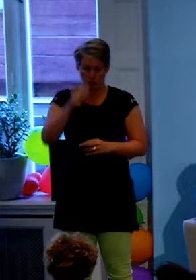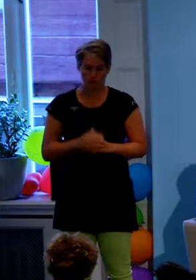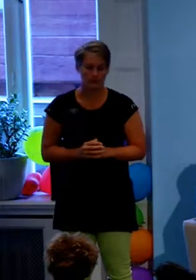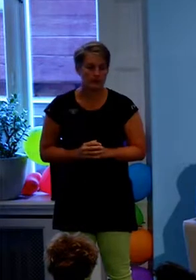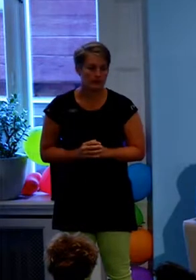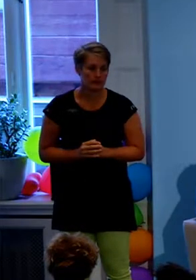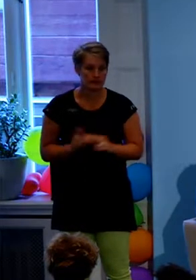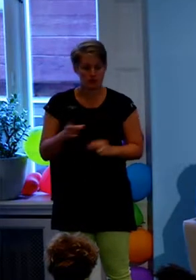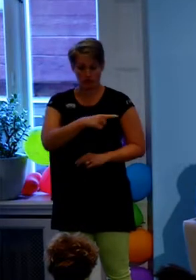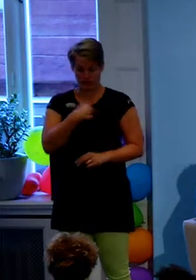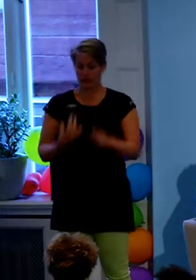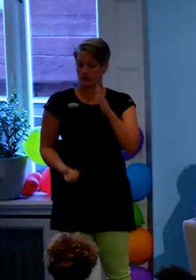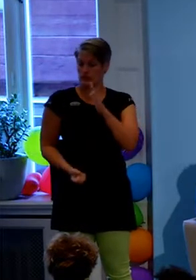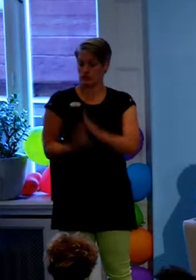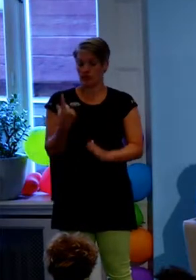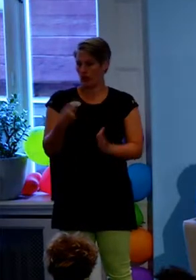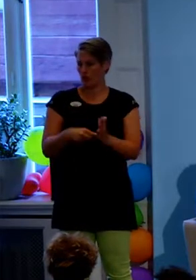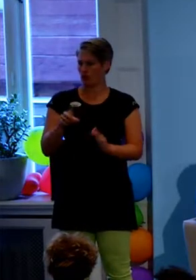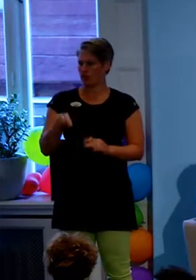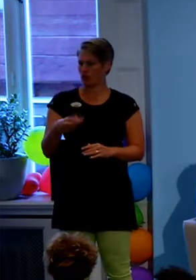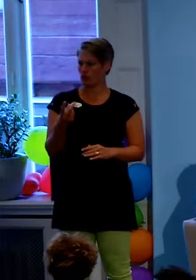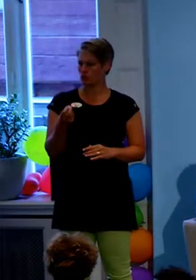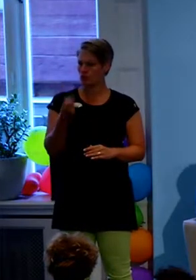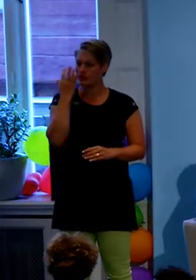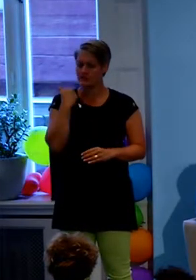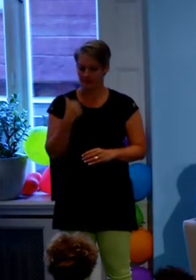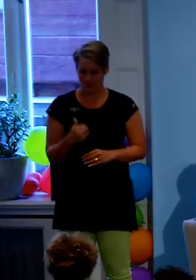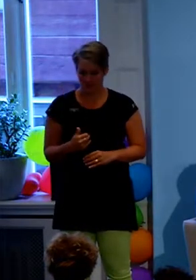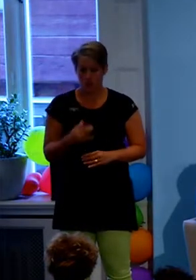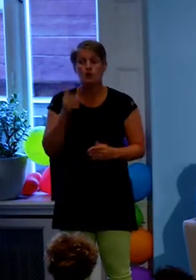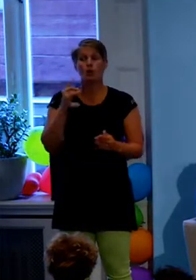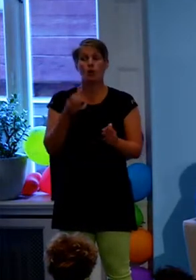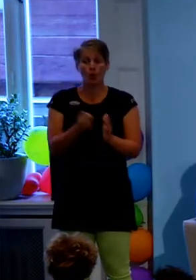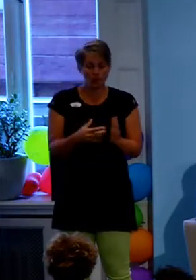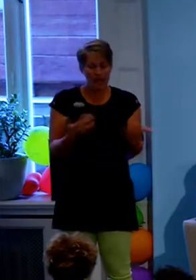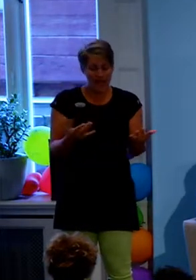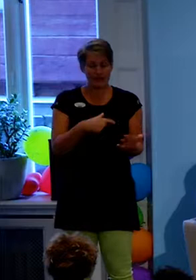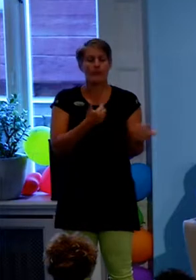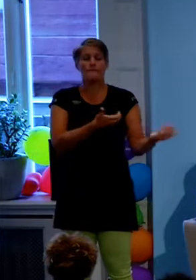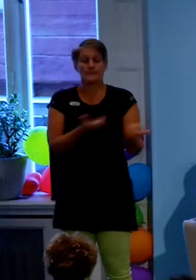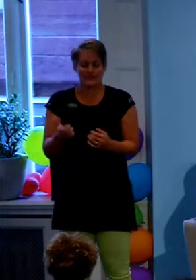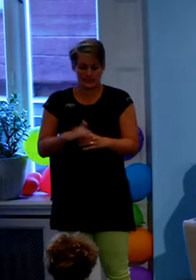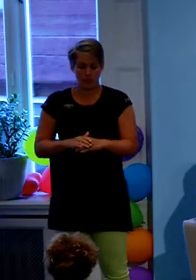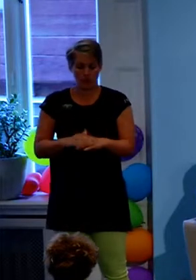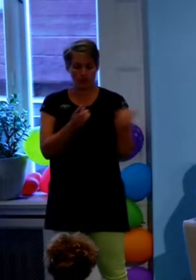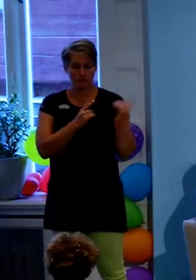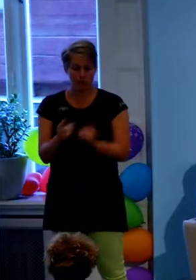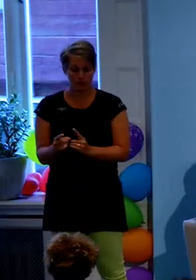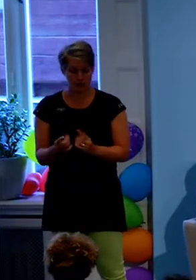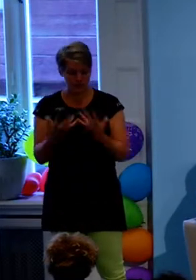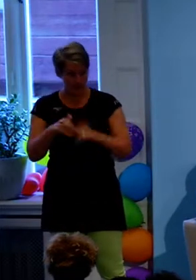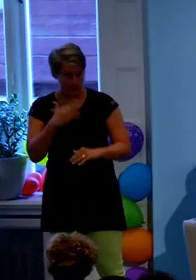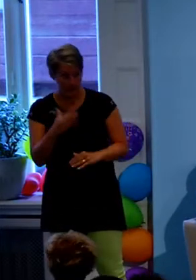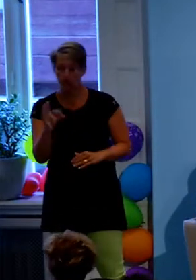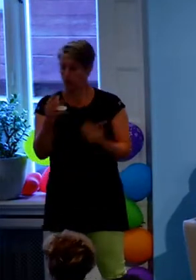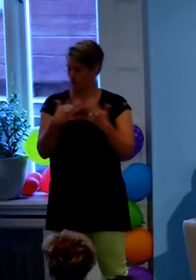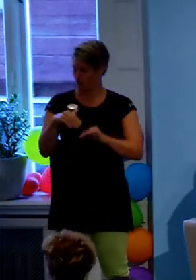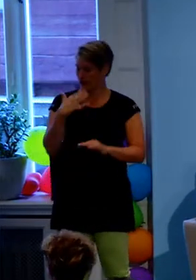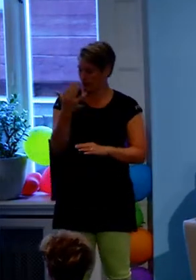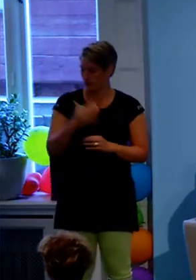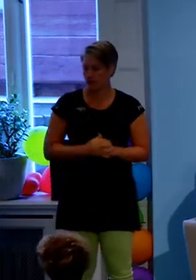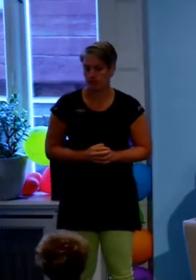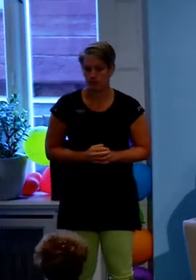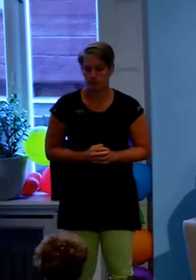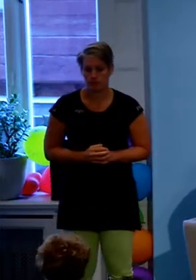som vi grundade en gång för 20 år sedan för att vi hade svårt med kompetensförsörjningen. Och det funkar? Det funkar ju jättebra. Och då är